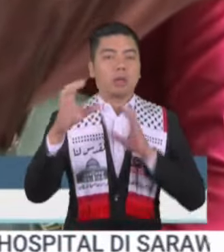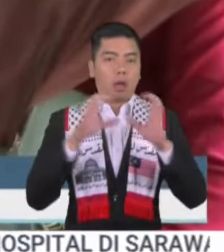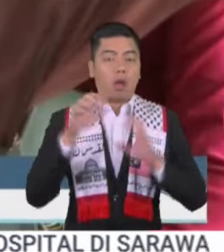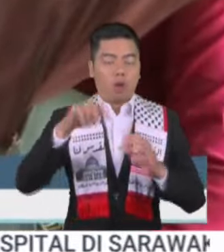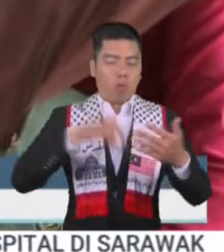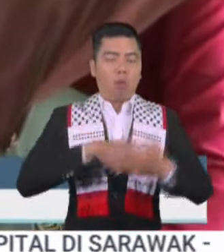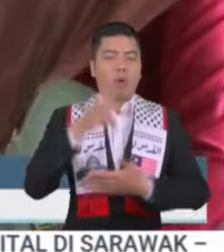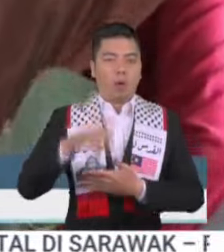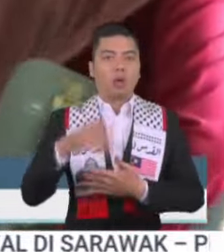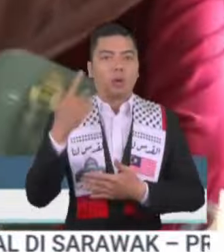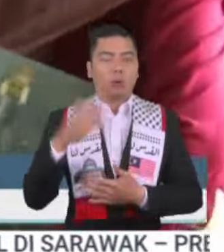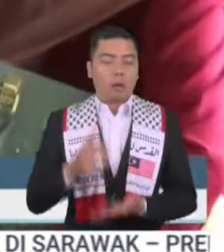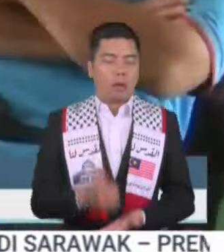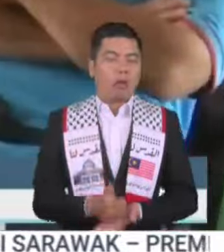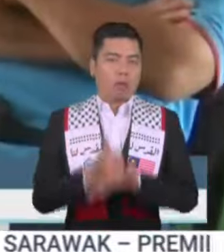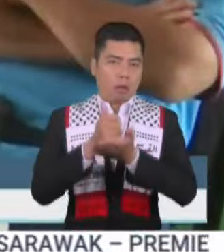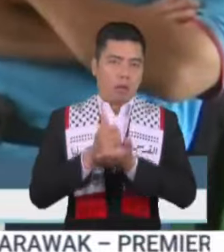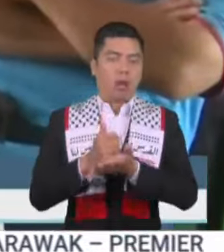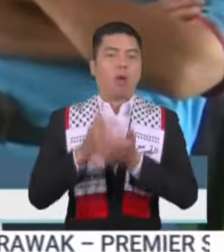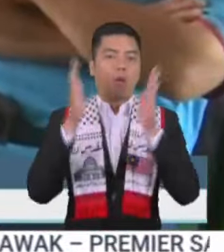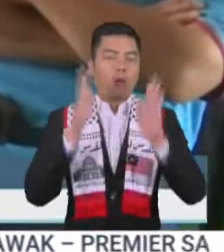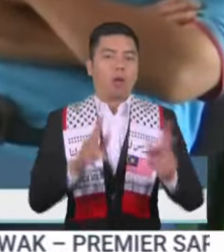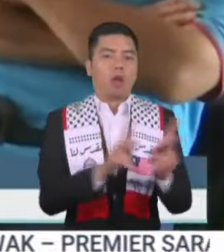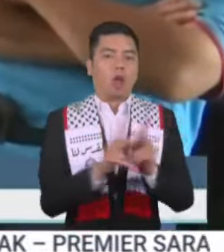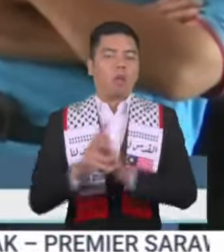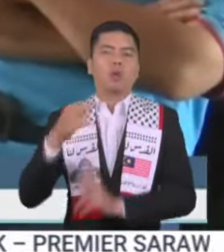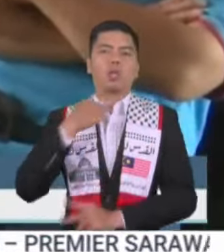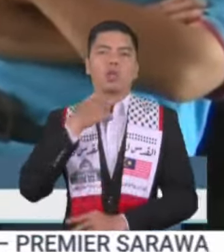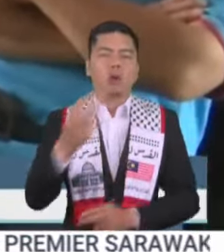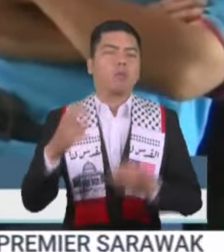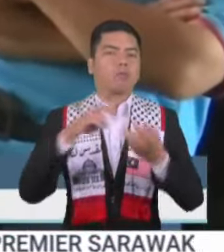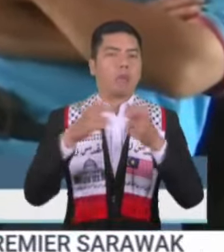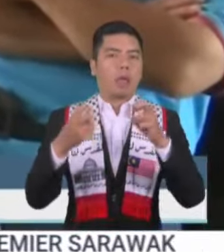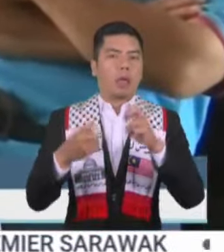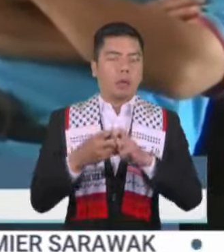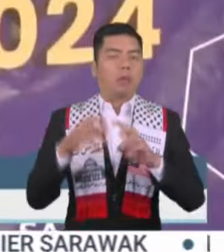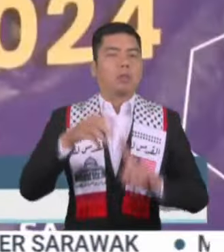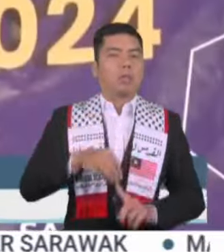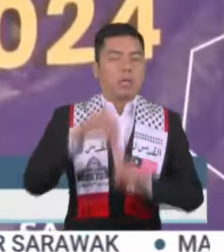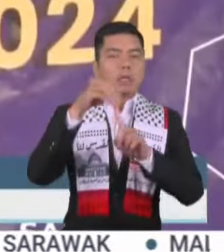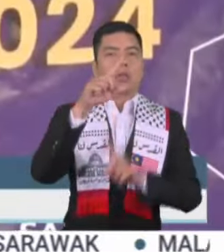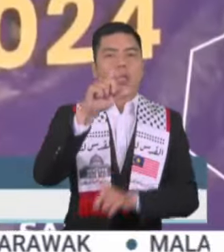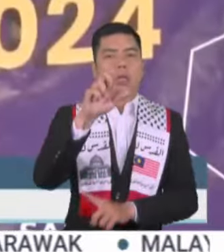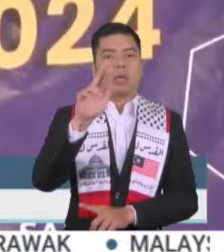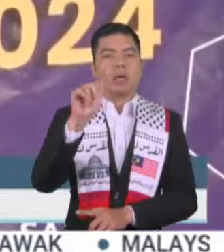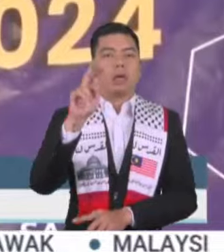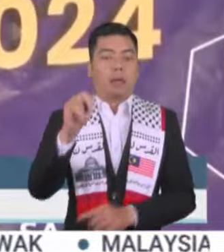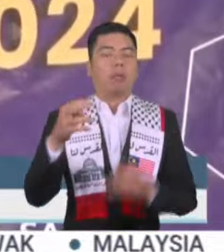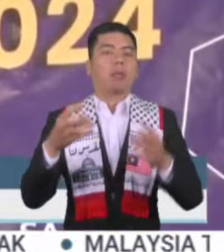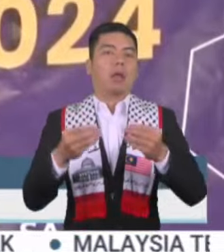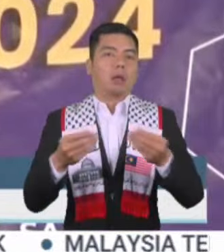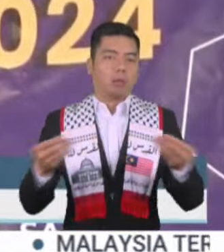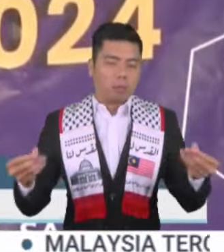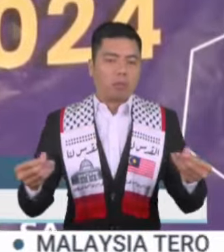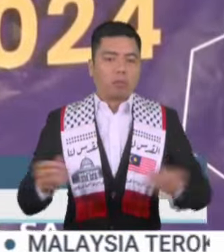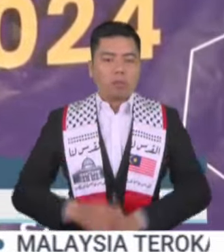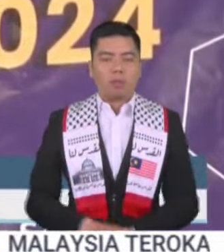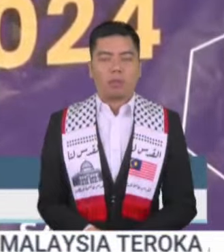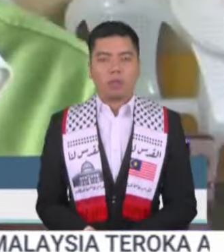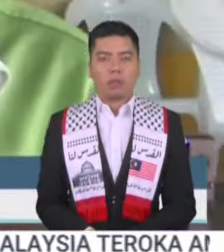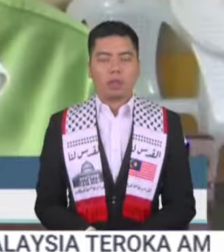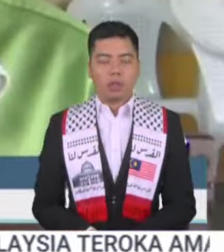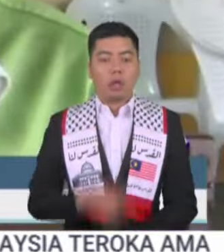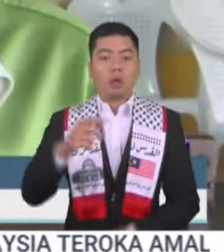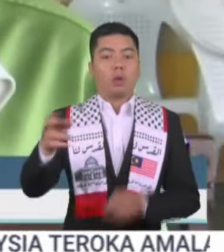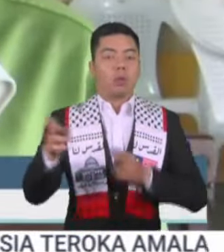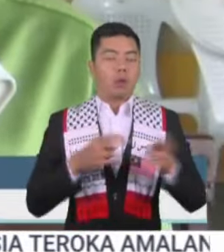membantu penduduk menyuarakan permasalahan mereka terutama berkaitan Geran tanah diurus baik supaya geran-geran